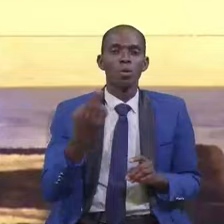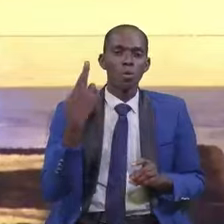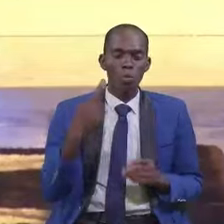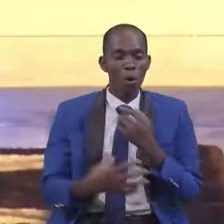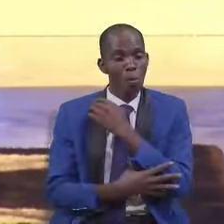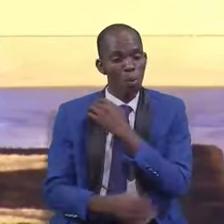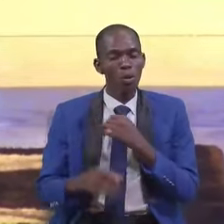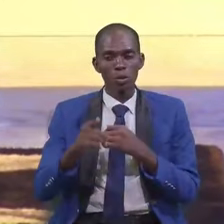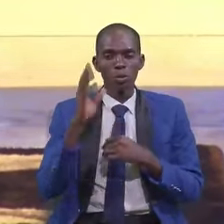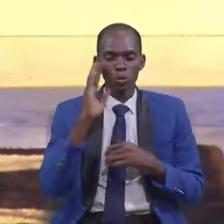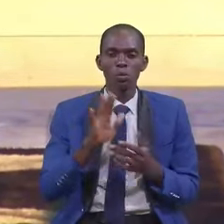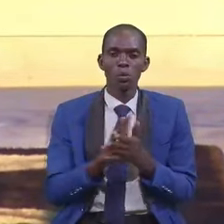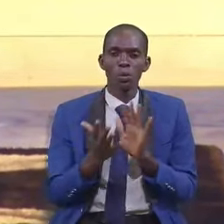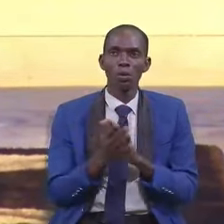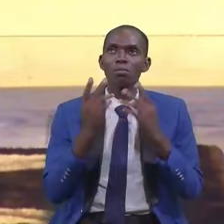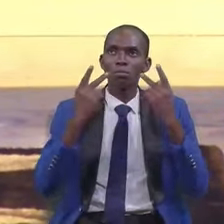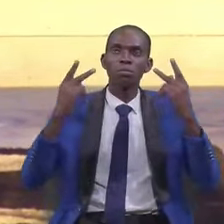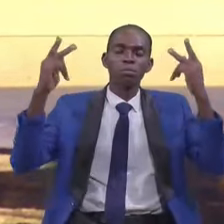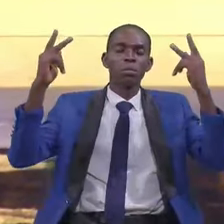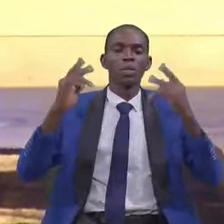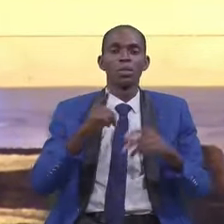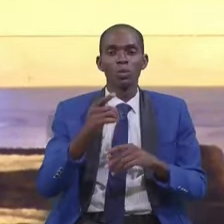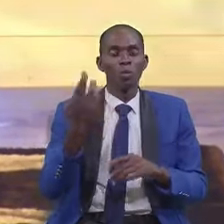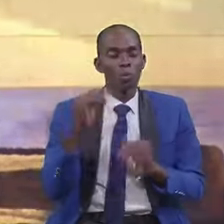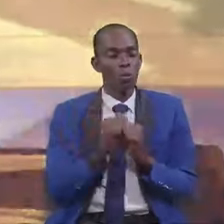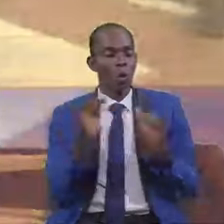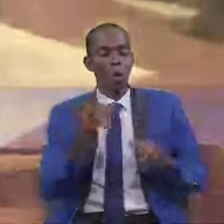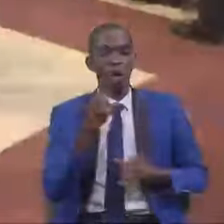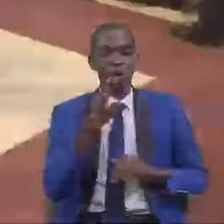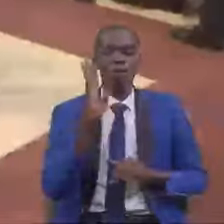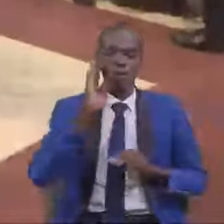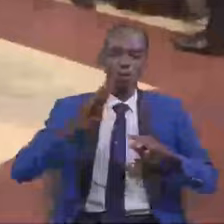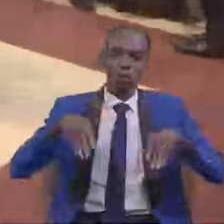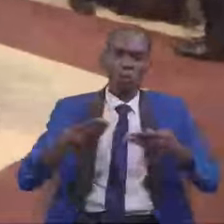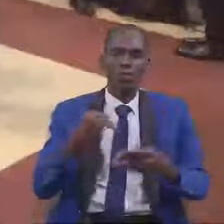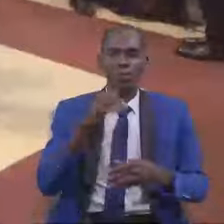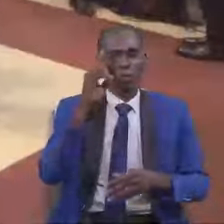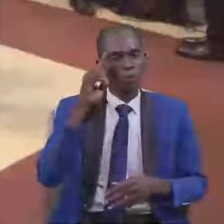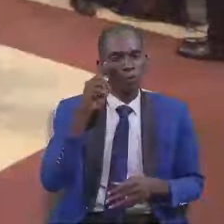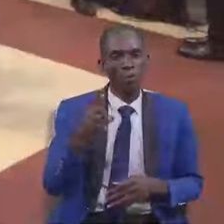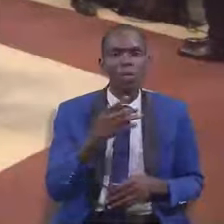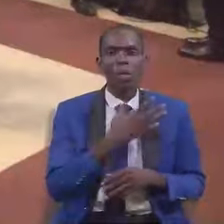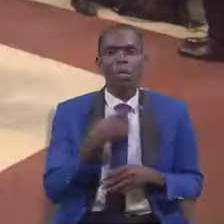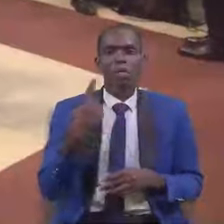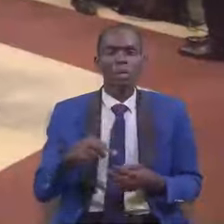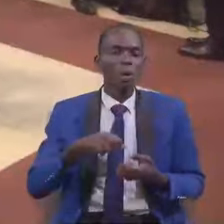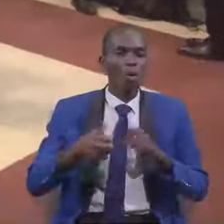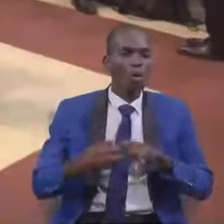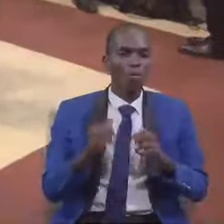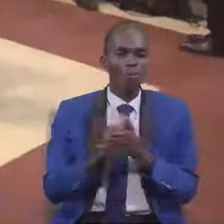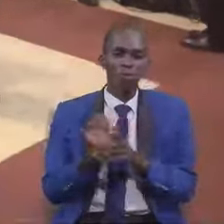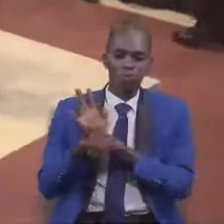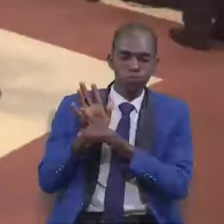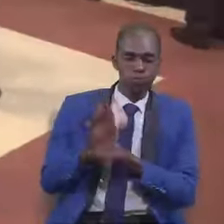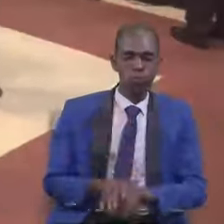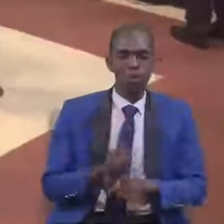vous serez prospère. Vous êtes chômeur, vous aurez le boulot. La montagne qui vous a pesé, qui vous a écrasé,